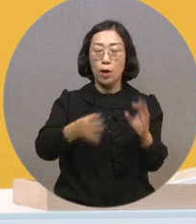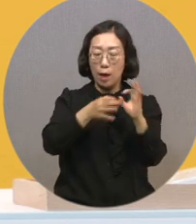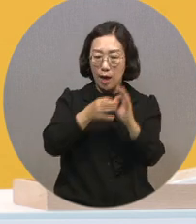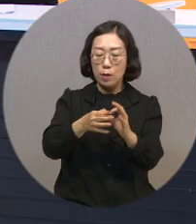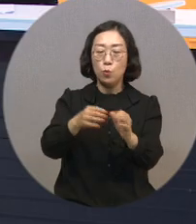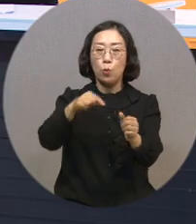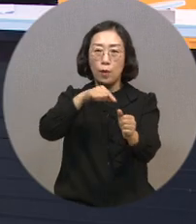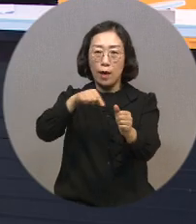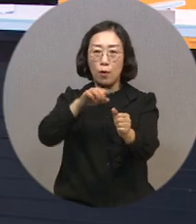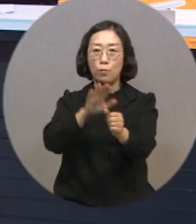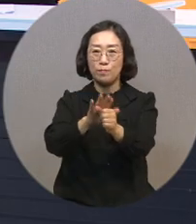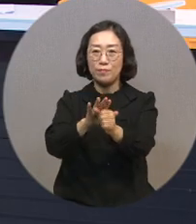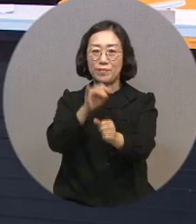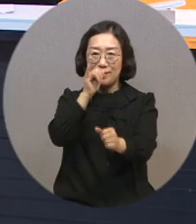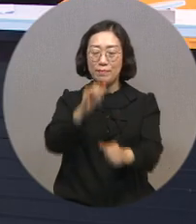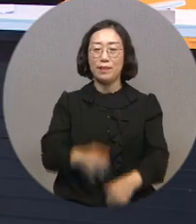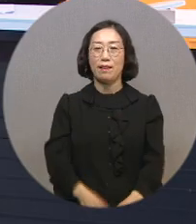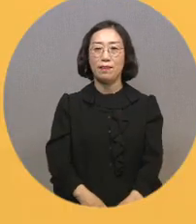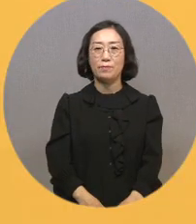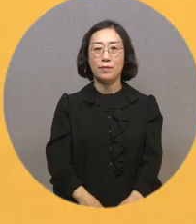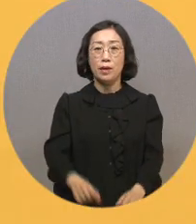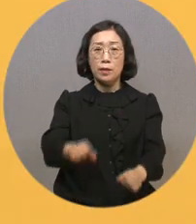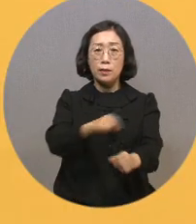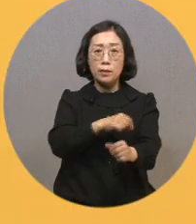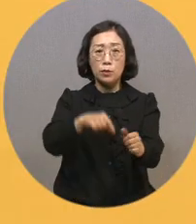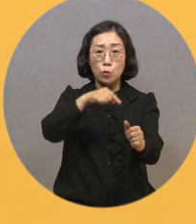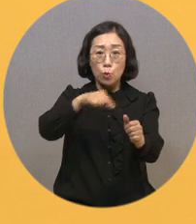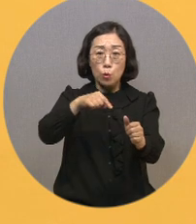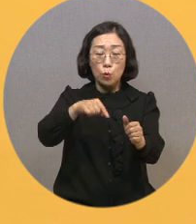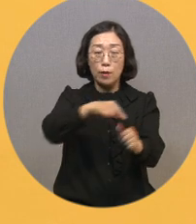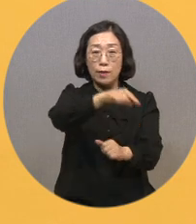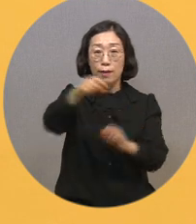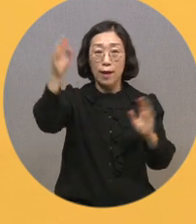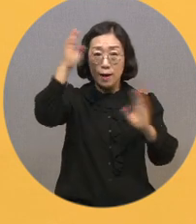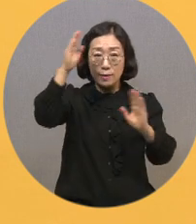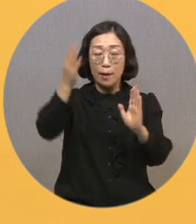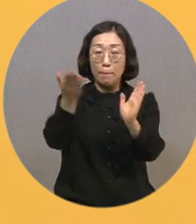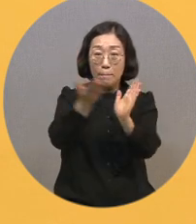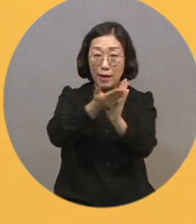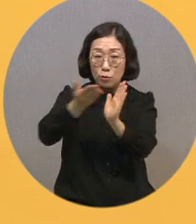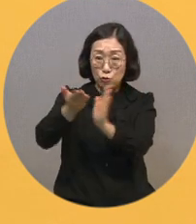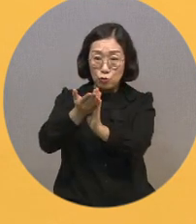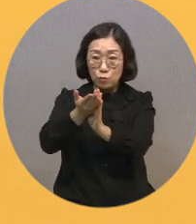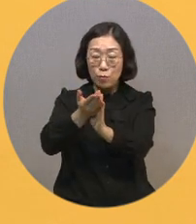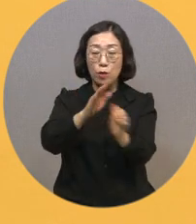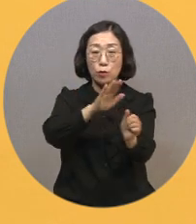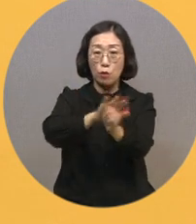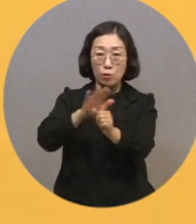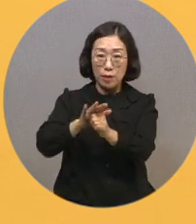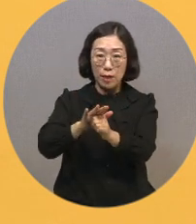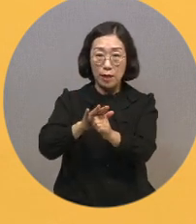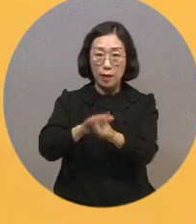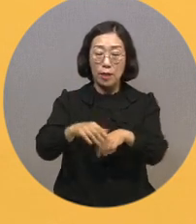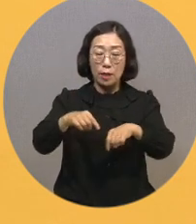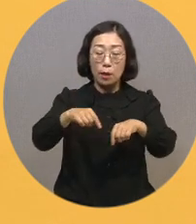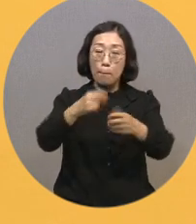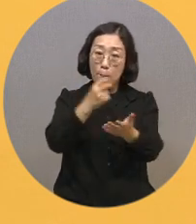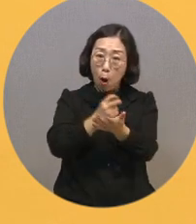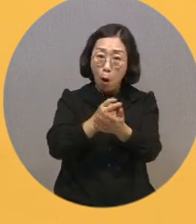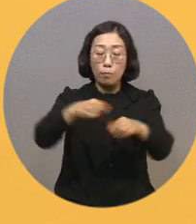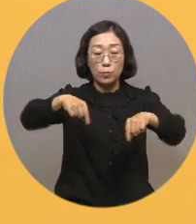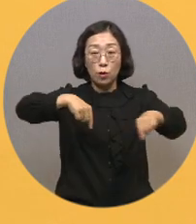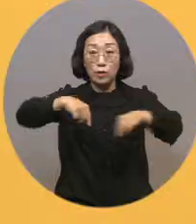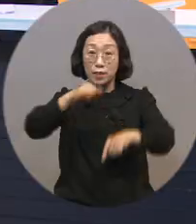있다는 말씀을 드리겠습니다. 네. 그 특수교육 대상 학생들에 대한 맞춤형 지원을 위해서 추진하고 있는 정책도